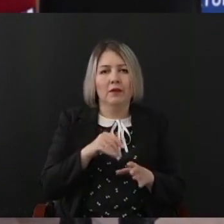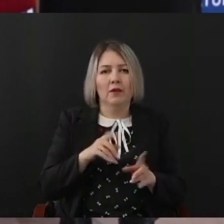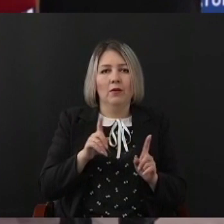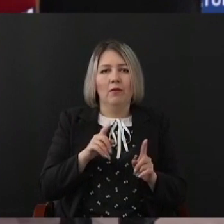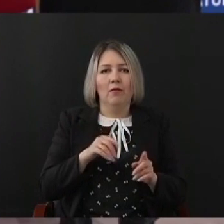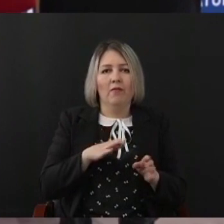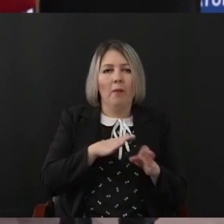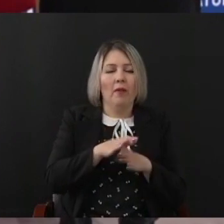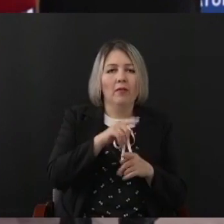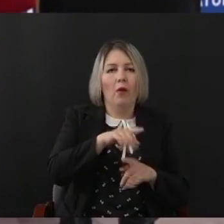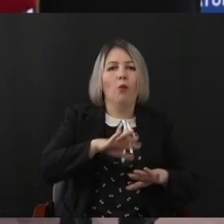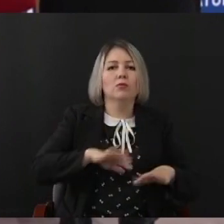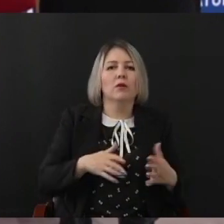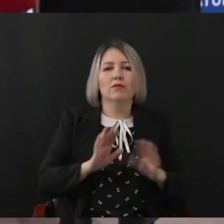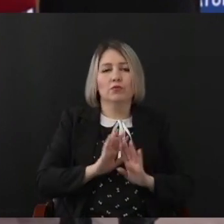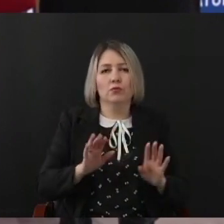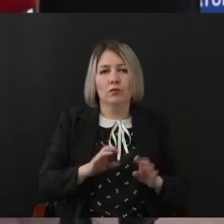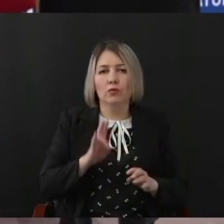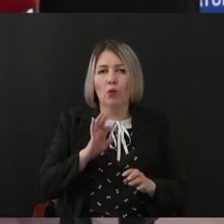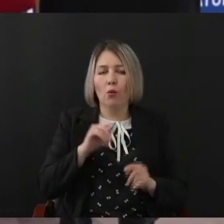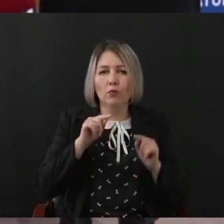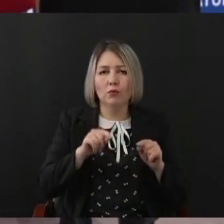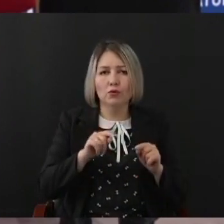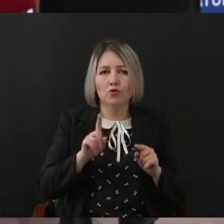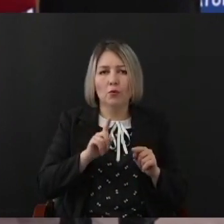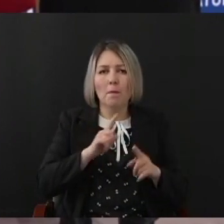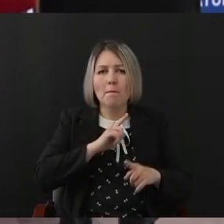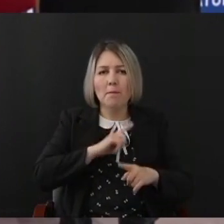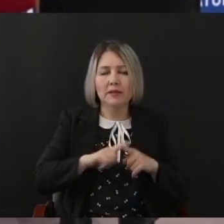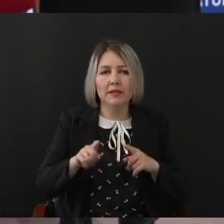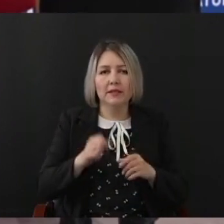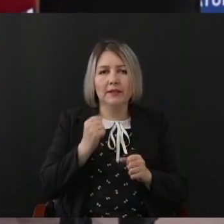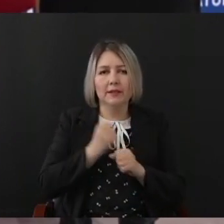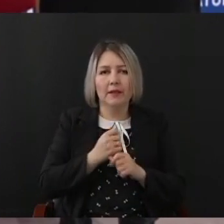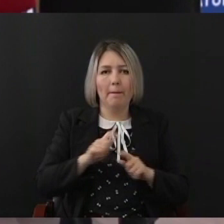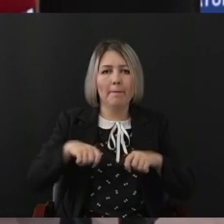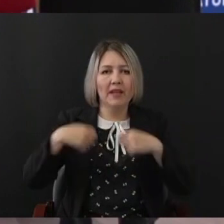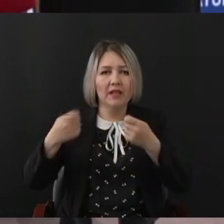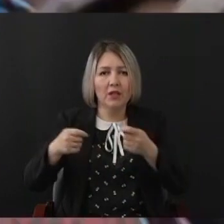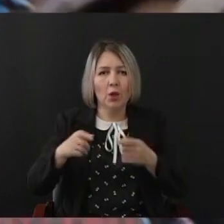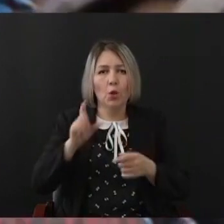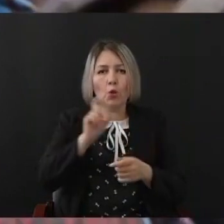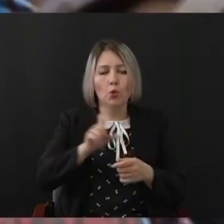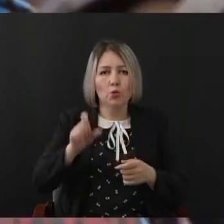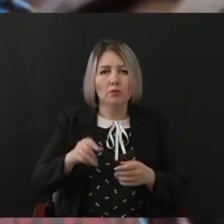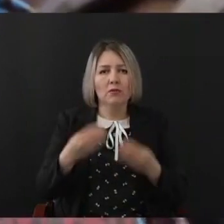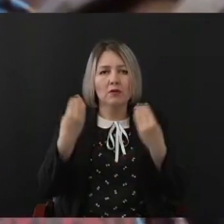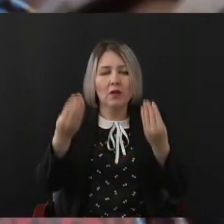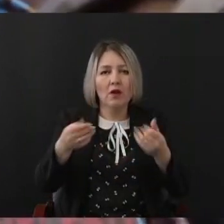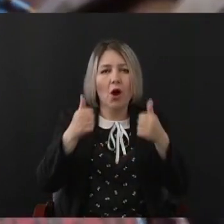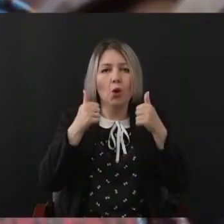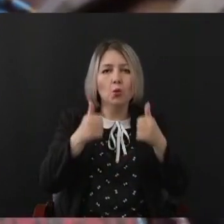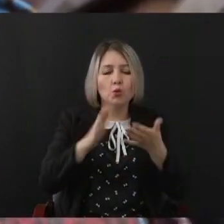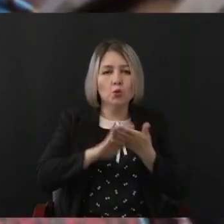точки зрения того, чтобы как можно быстрее передать людям нормальные условия для жизни, учитывая